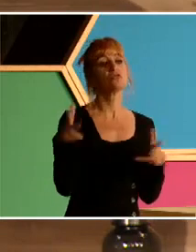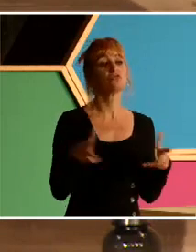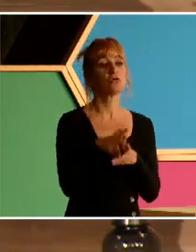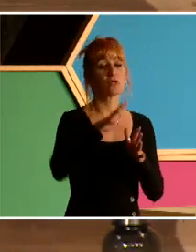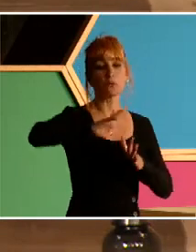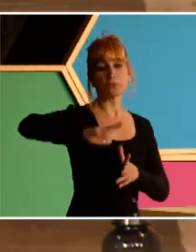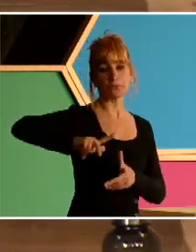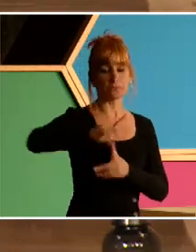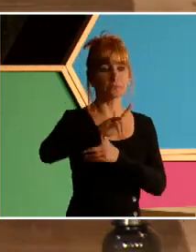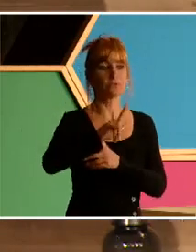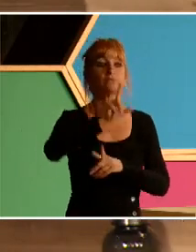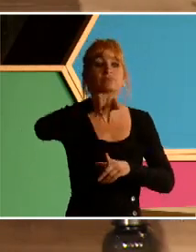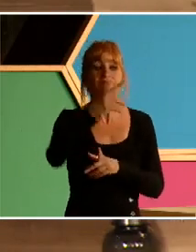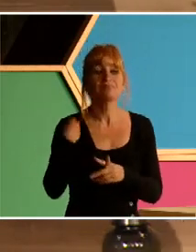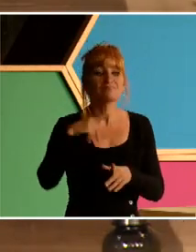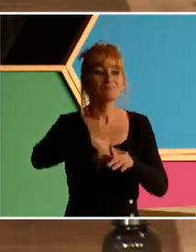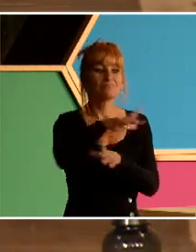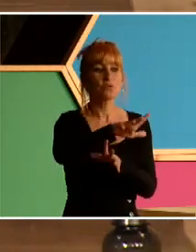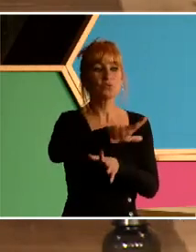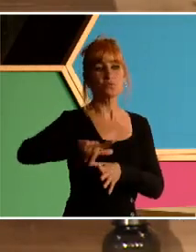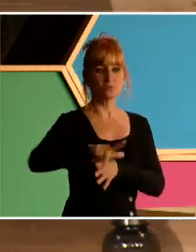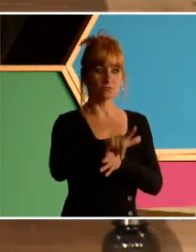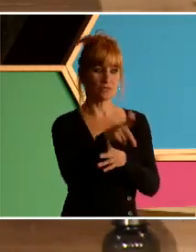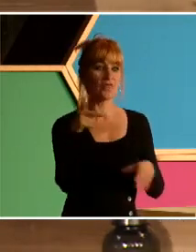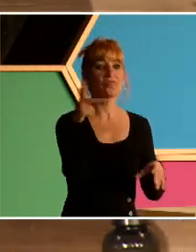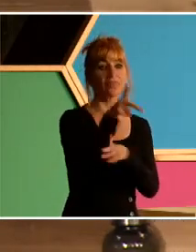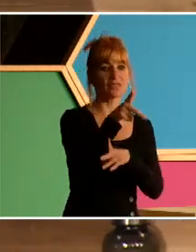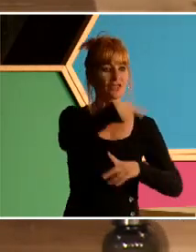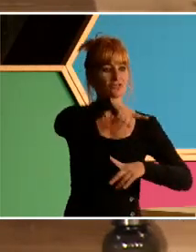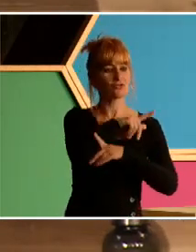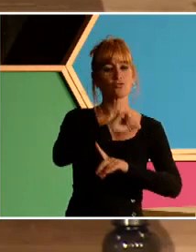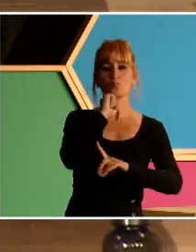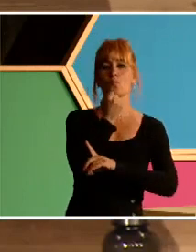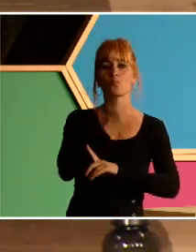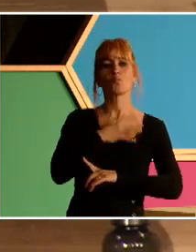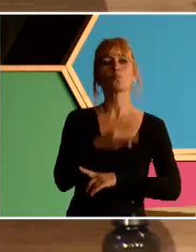ens acostumen a treure els drets per reclamar que ens tornin els drets socials.